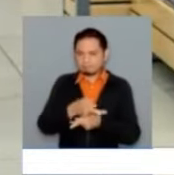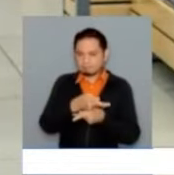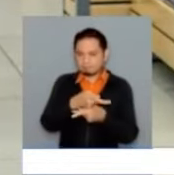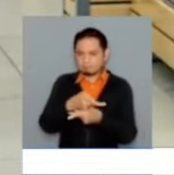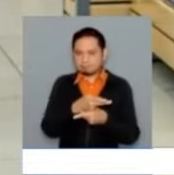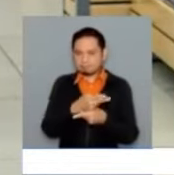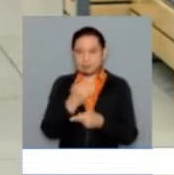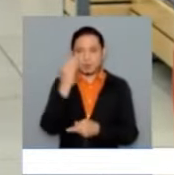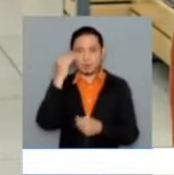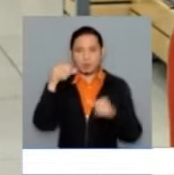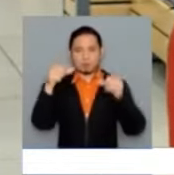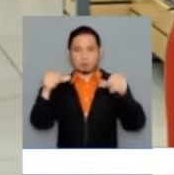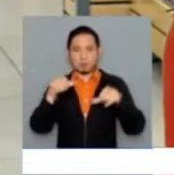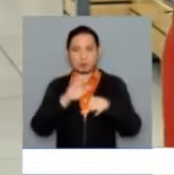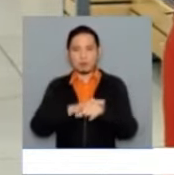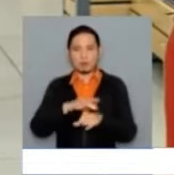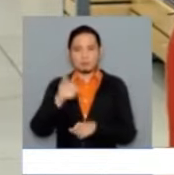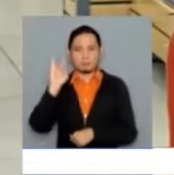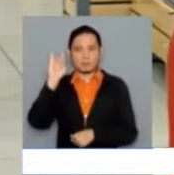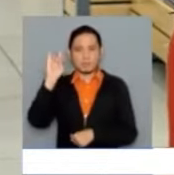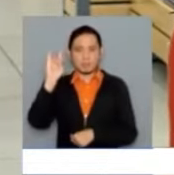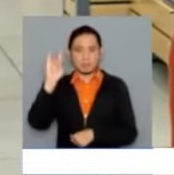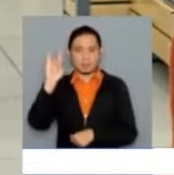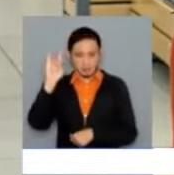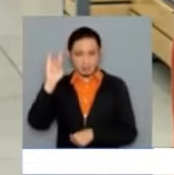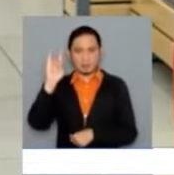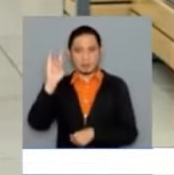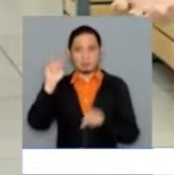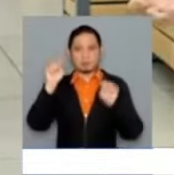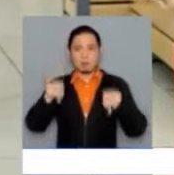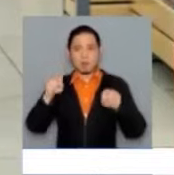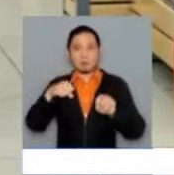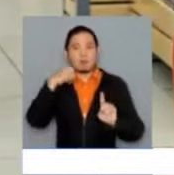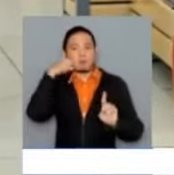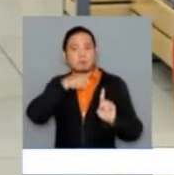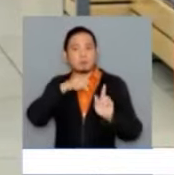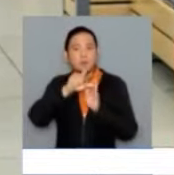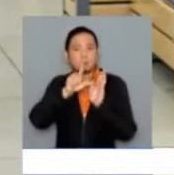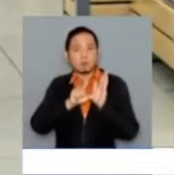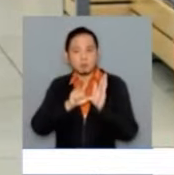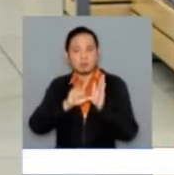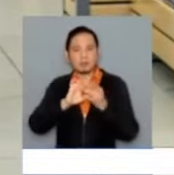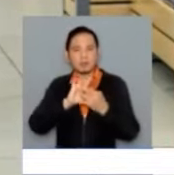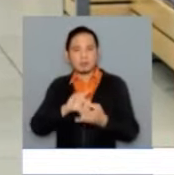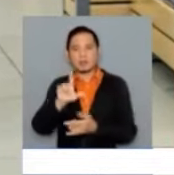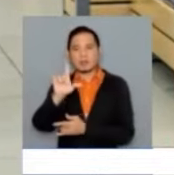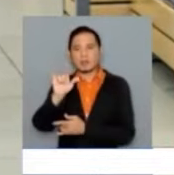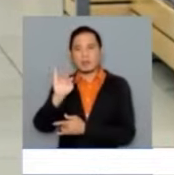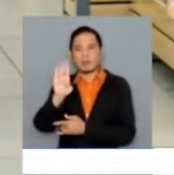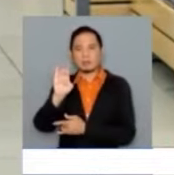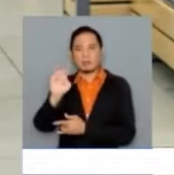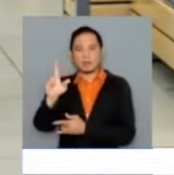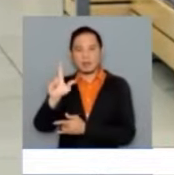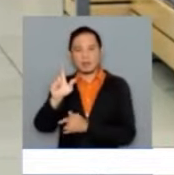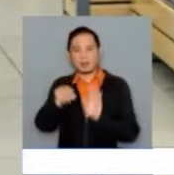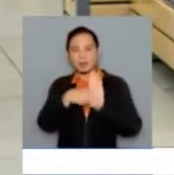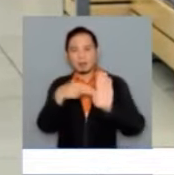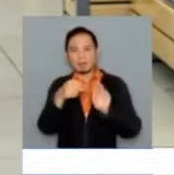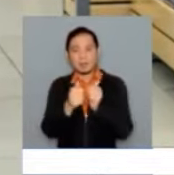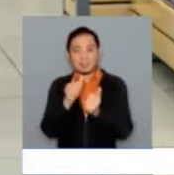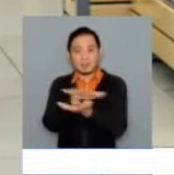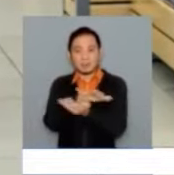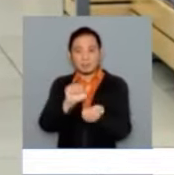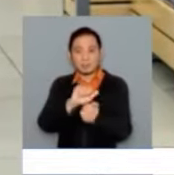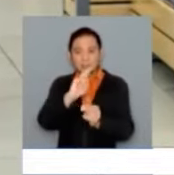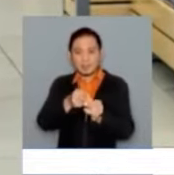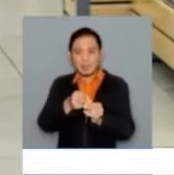media ay palaging posible na paglabag sa batas ukol sa libel o paninira ng reputasyon ng isang tao o ng isang